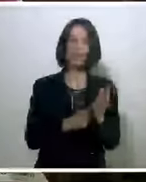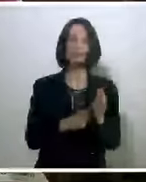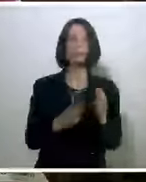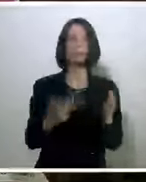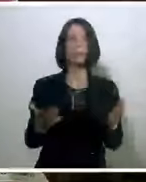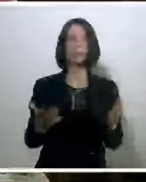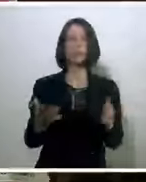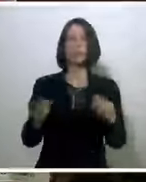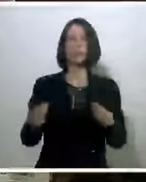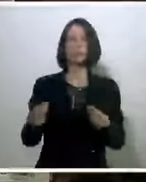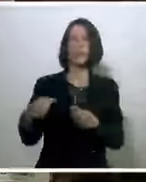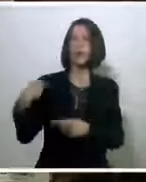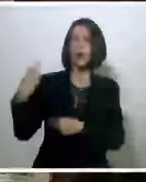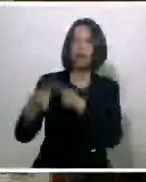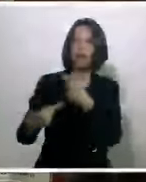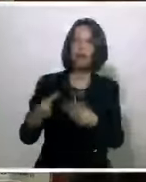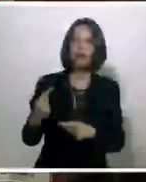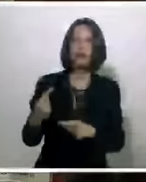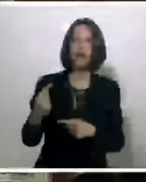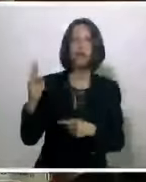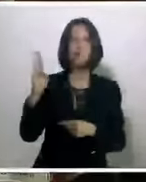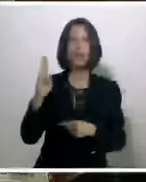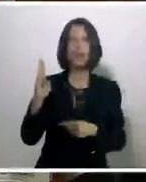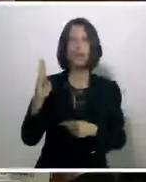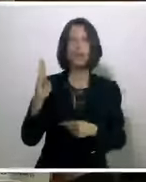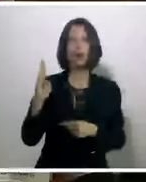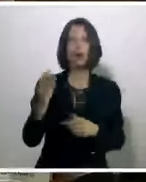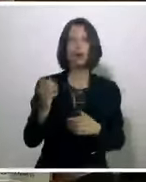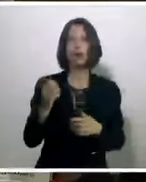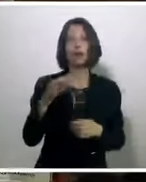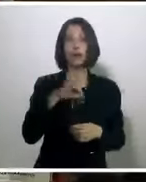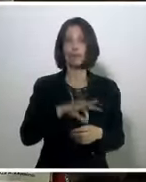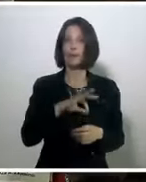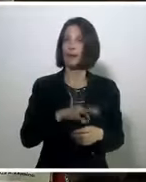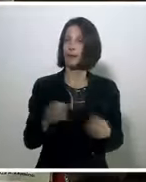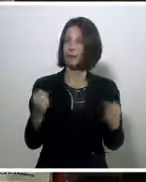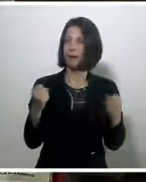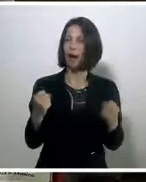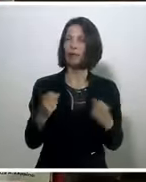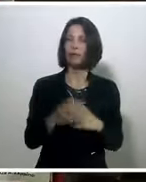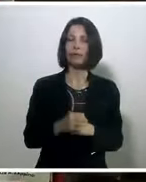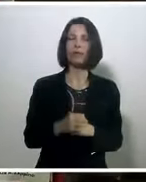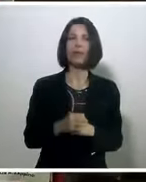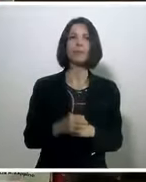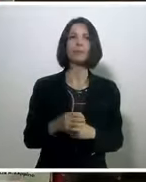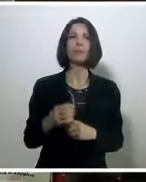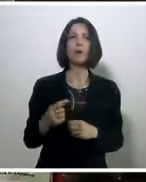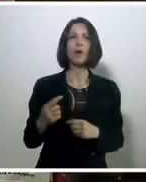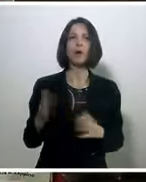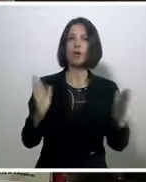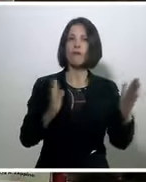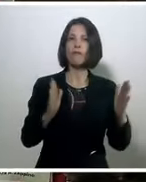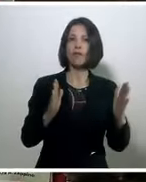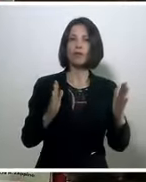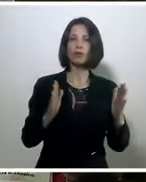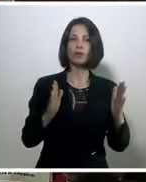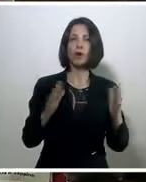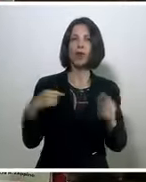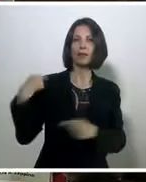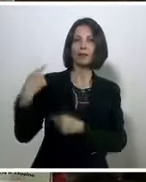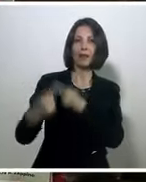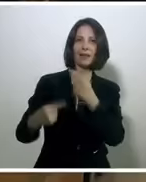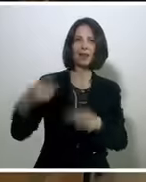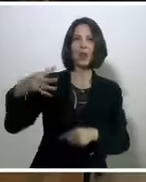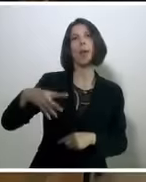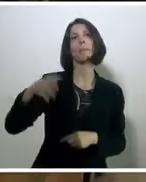estremo interesse e per certi versi anche il più innovativo rispetto alla tradizione marxista di provenienza Berlinguer